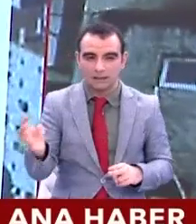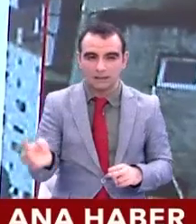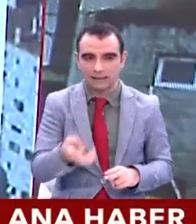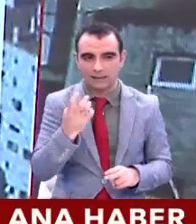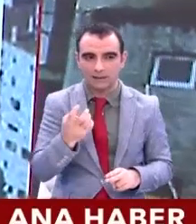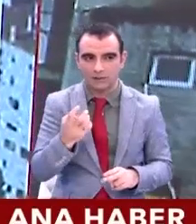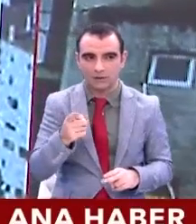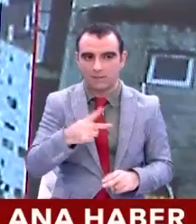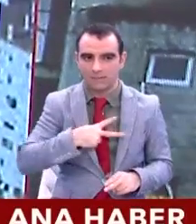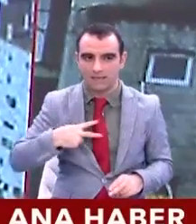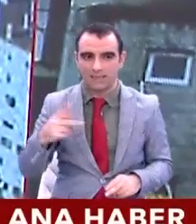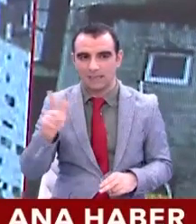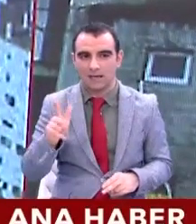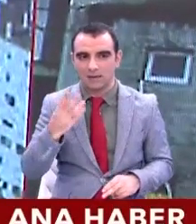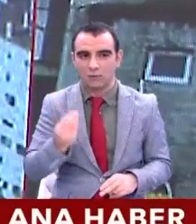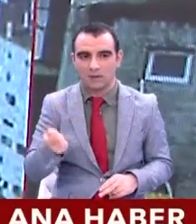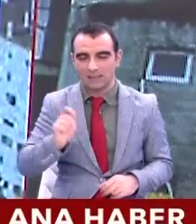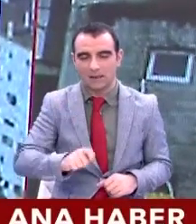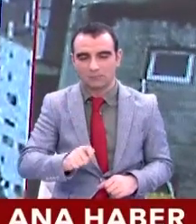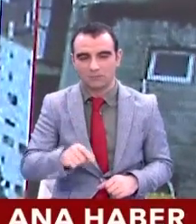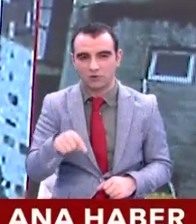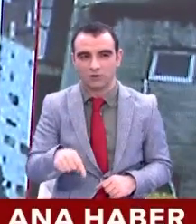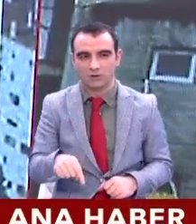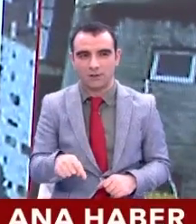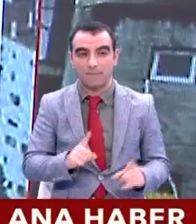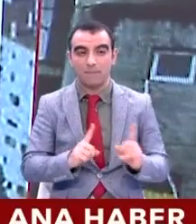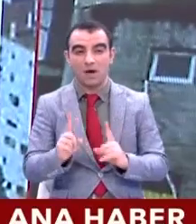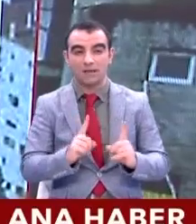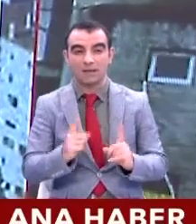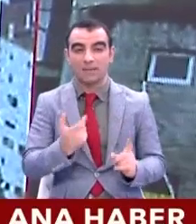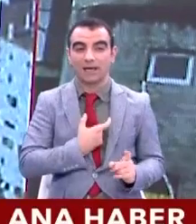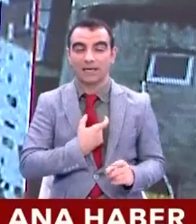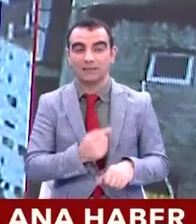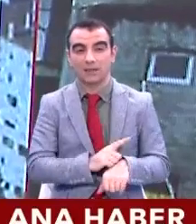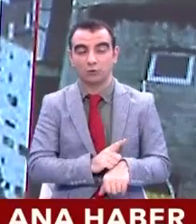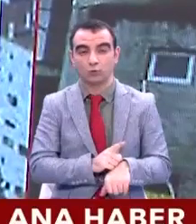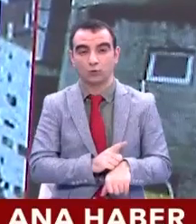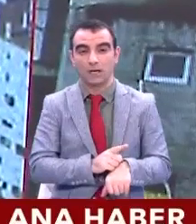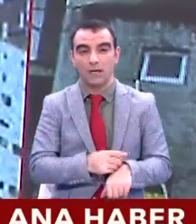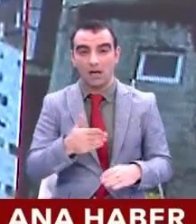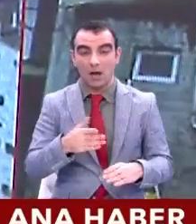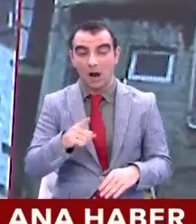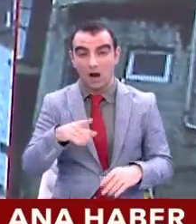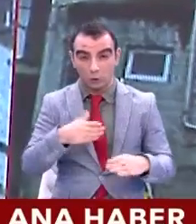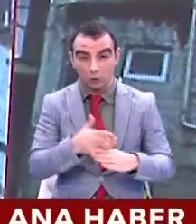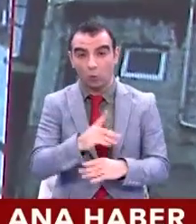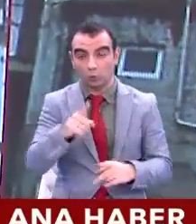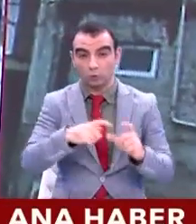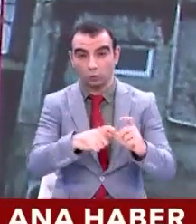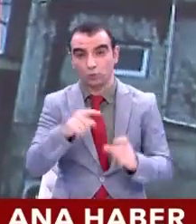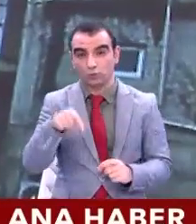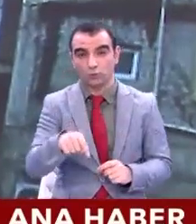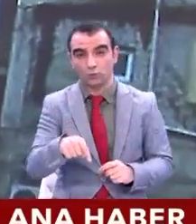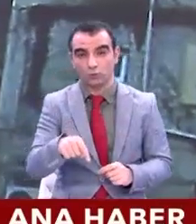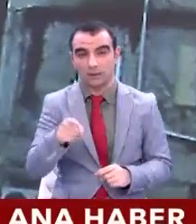yani belediye gerekeni yapmış yeni belediye başkanı ve yönetimi fakat mahkeme yasal süre işte Asıl sorun burada Asıl